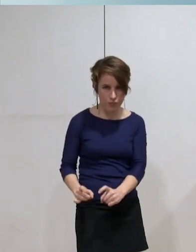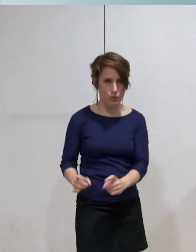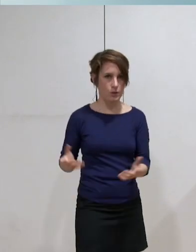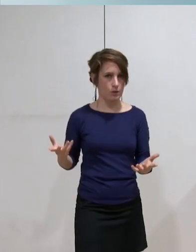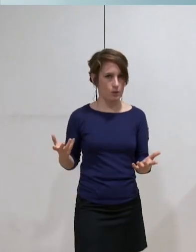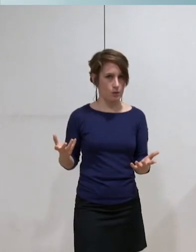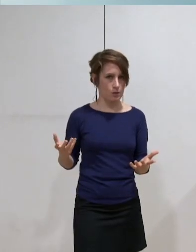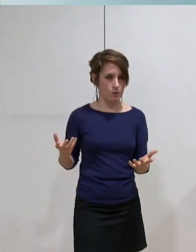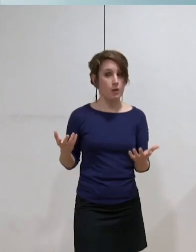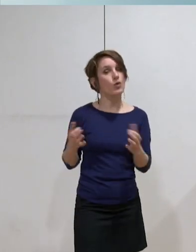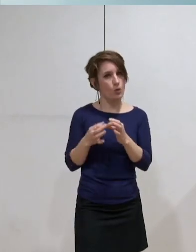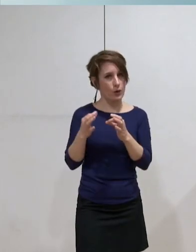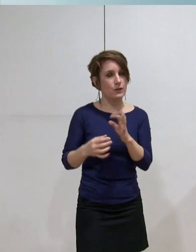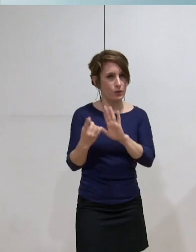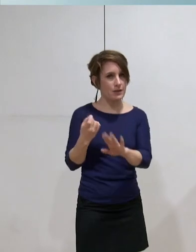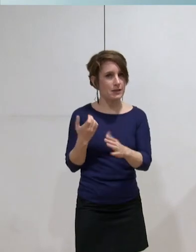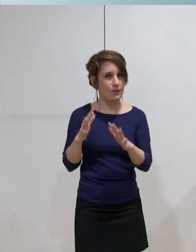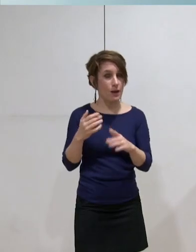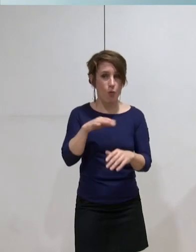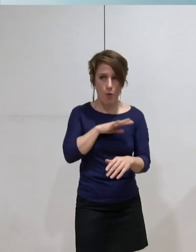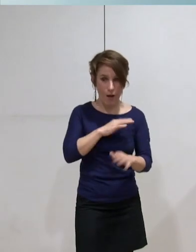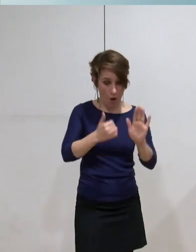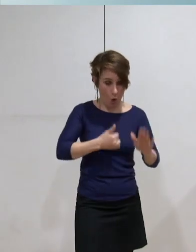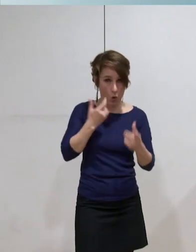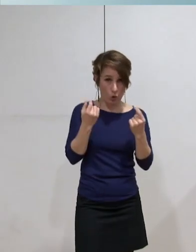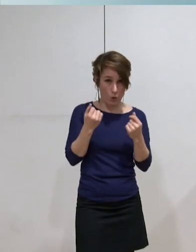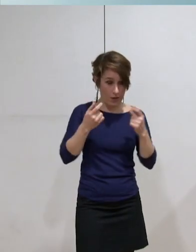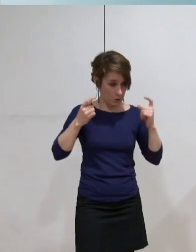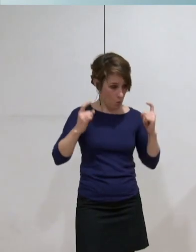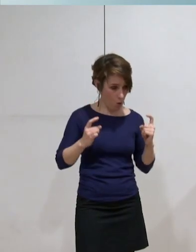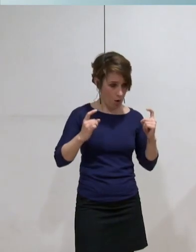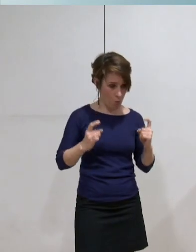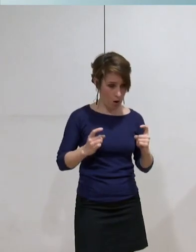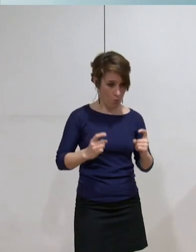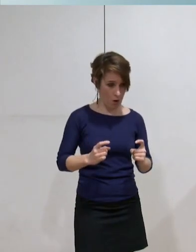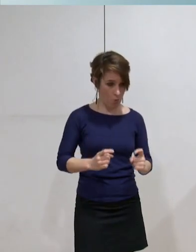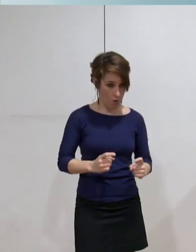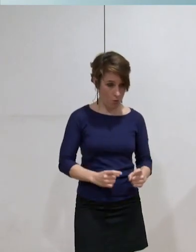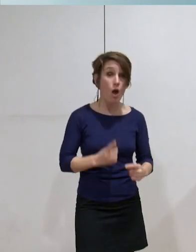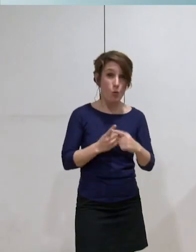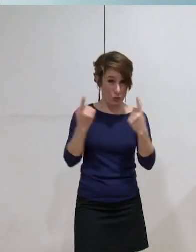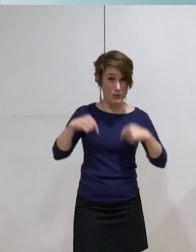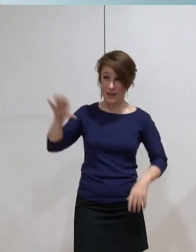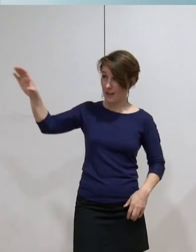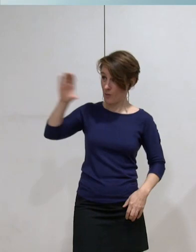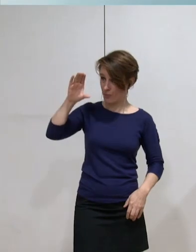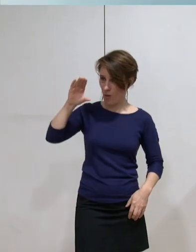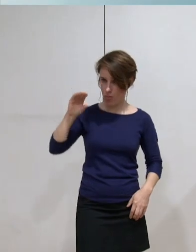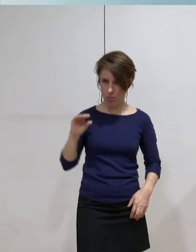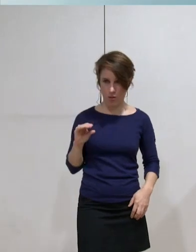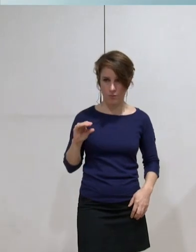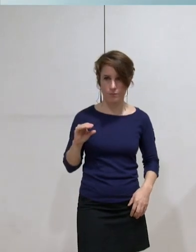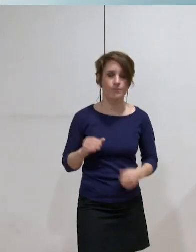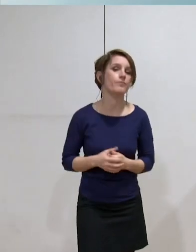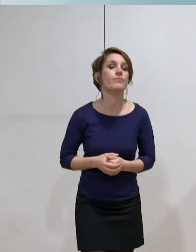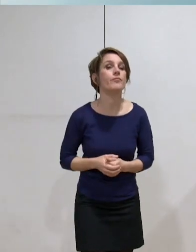électoral s'explique par l'érosion de l'autofinancement en lien avec la baisse des dotations elle montre également que